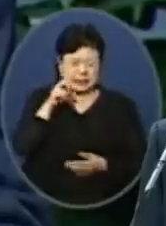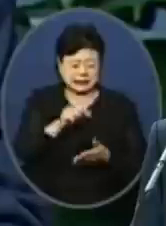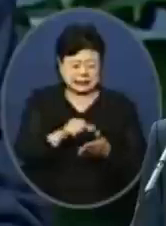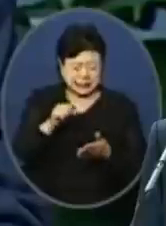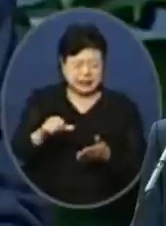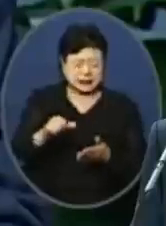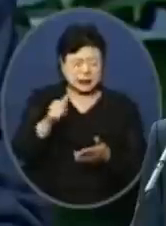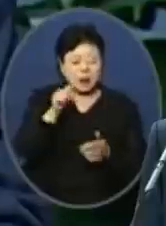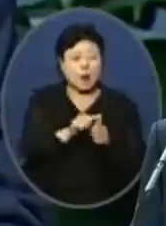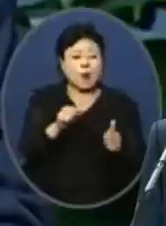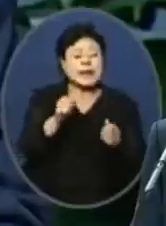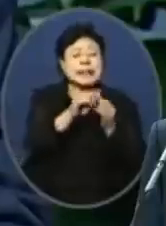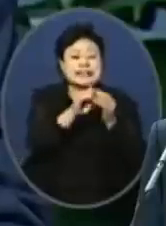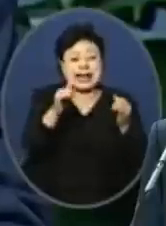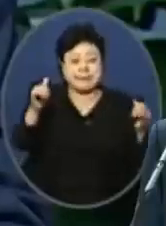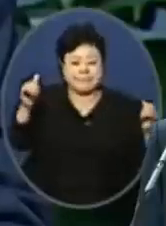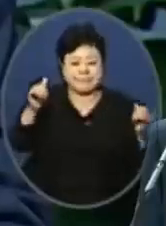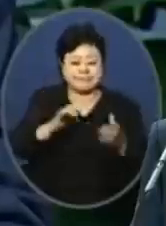맏아들은 혼적인 사람이었습니다.